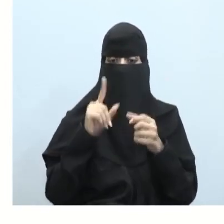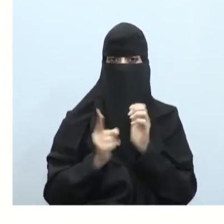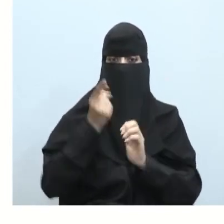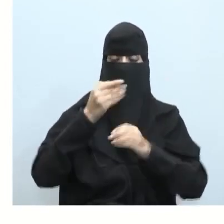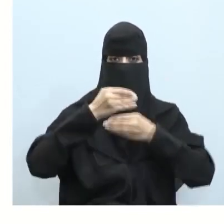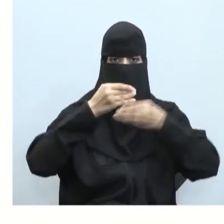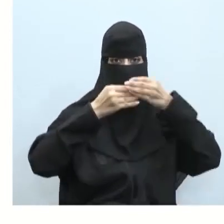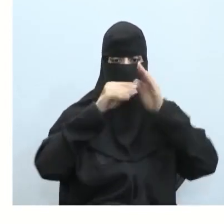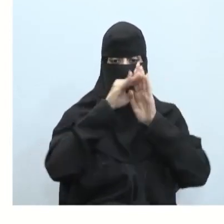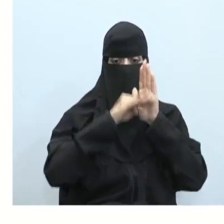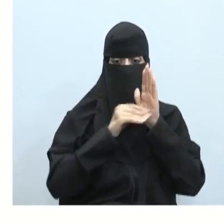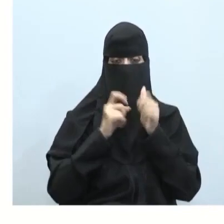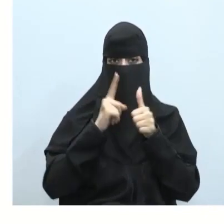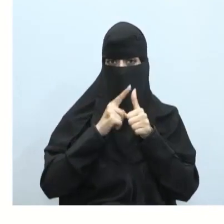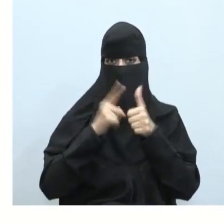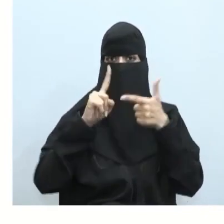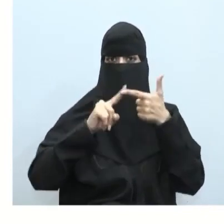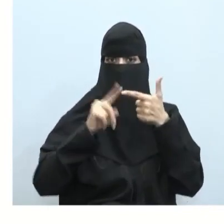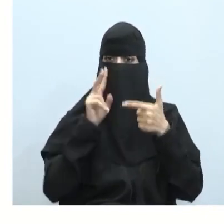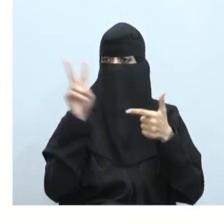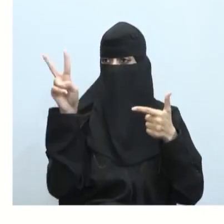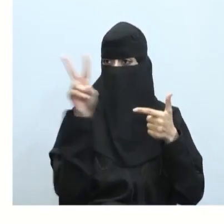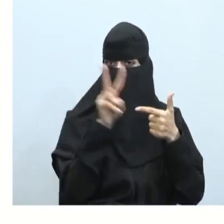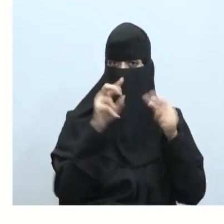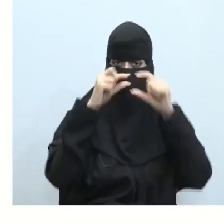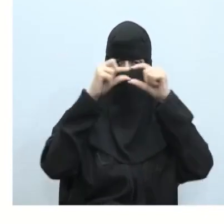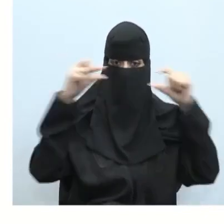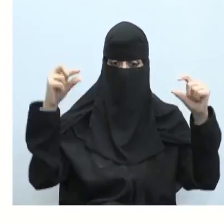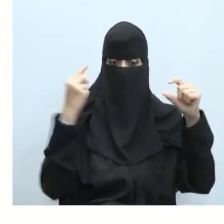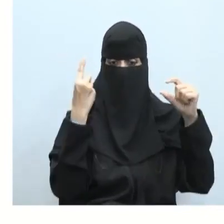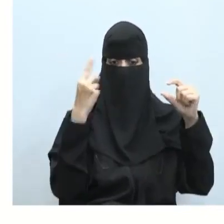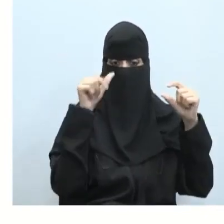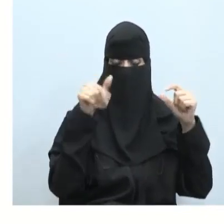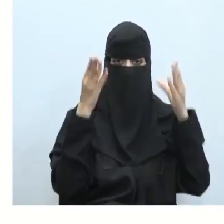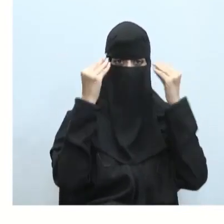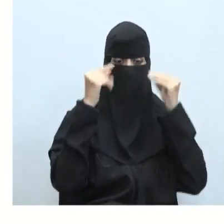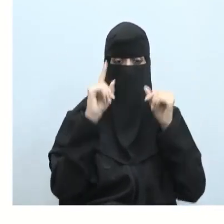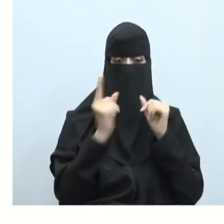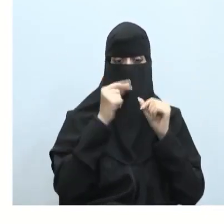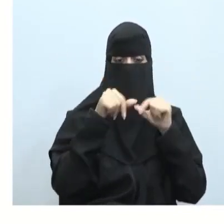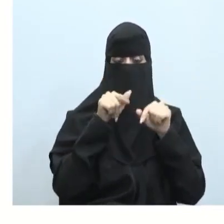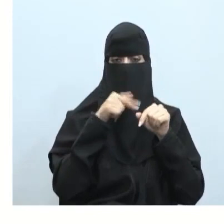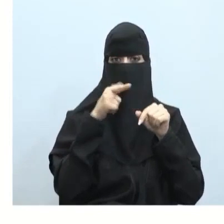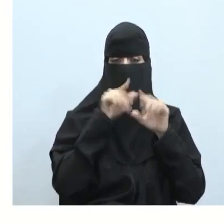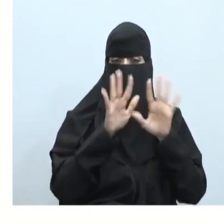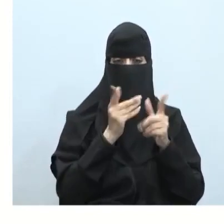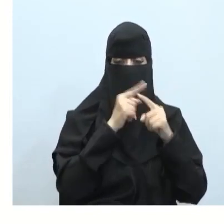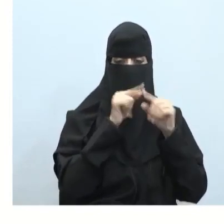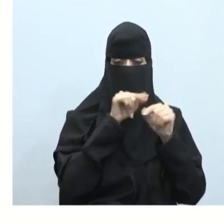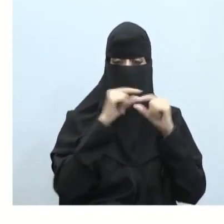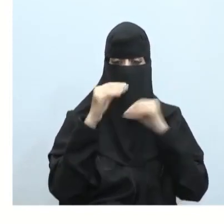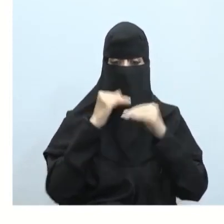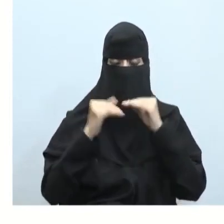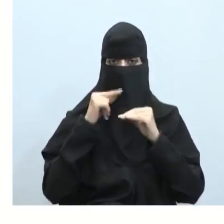رقم واحد اثنين يقرا المترجم سطرا واحدا من التعليمات البرمجيه ويعرض اي خطا في تركيب